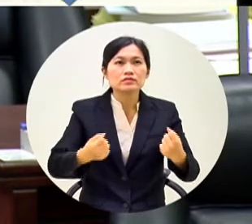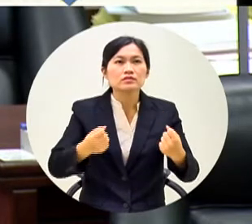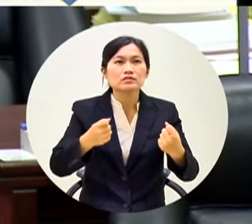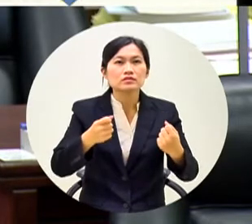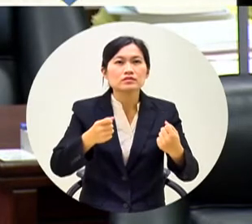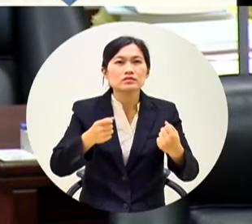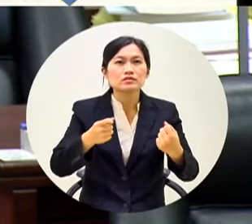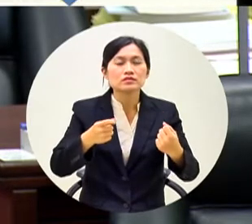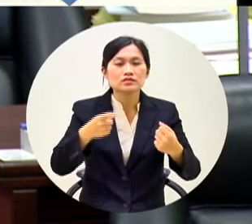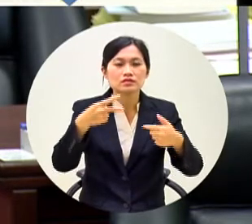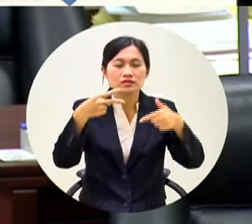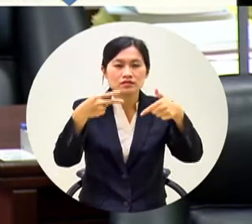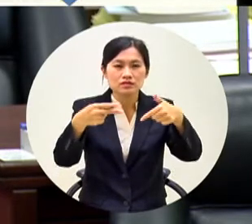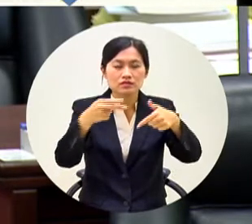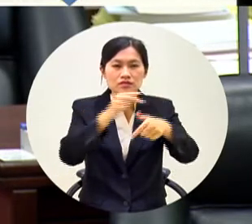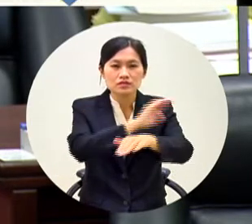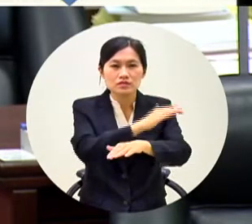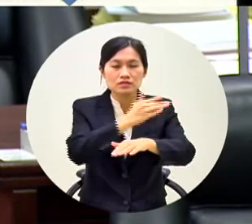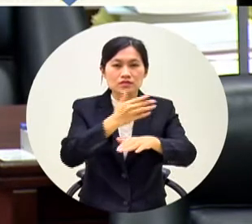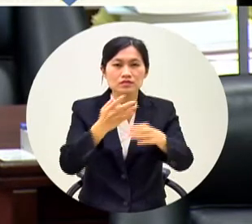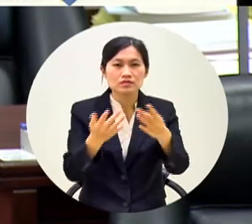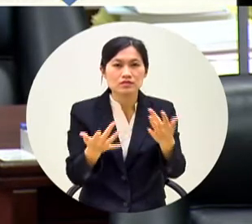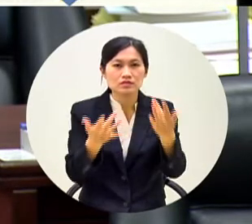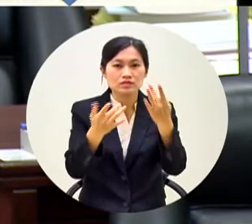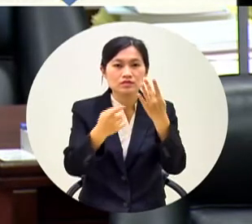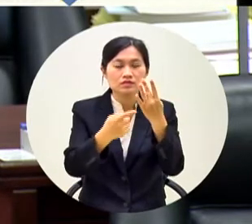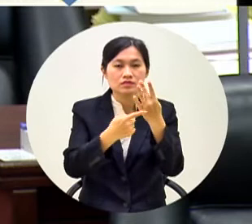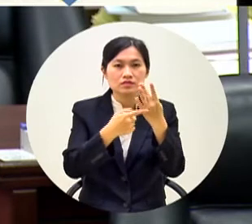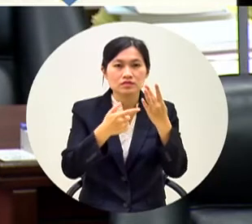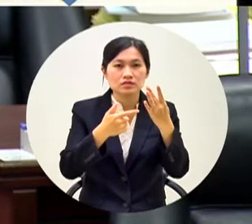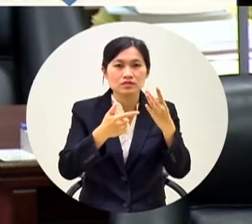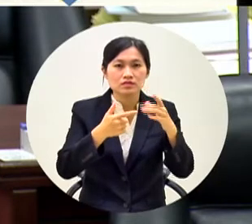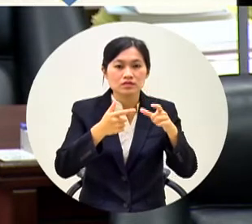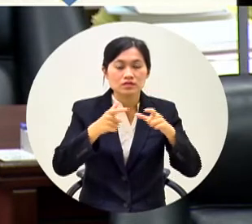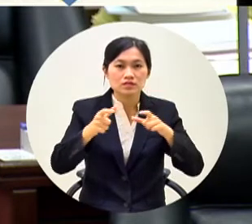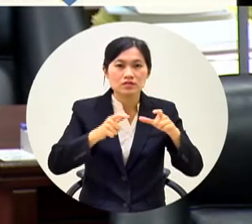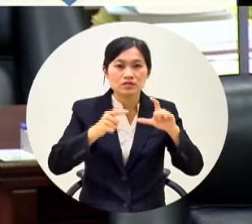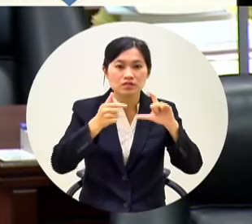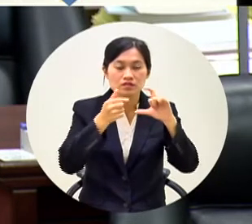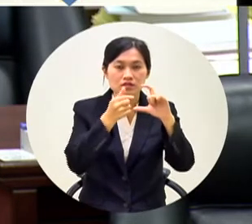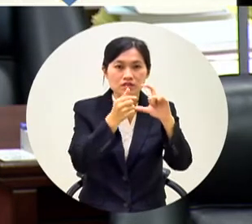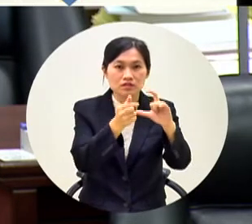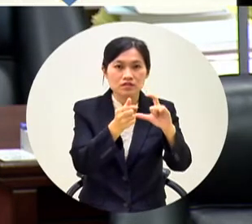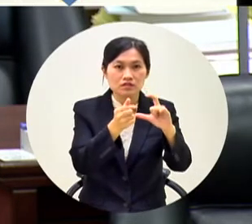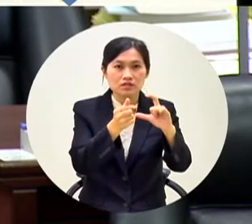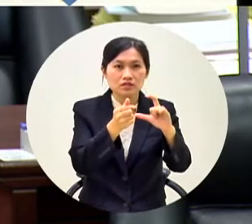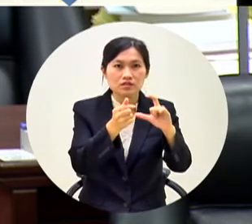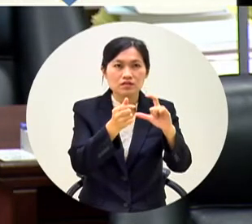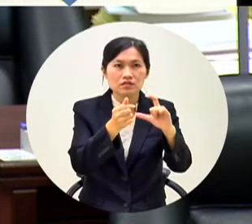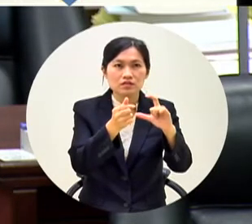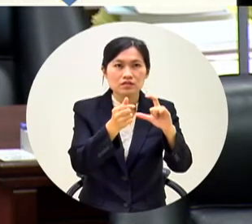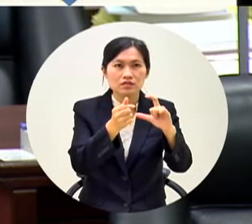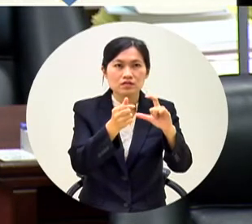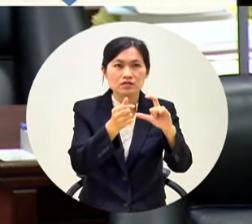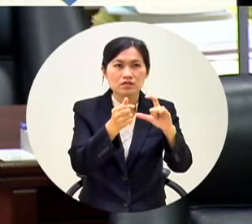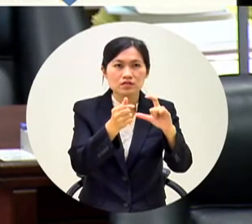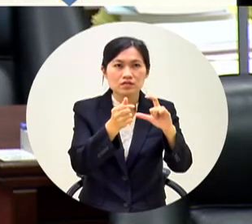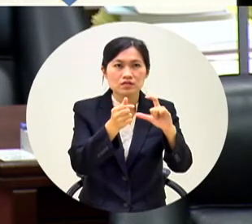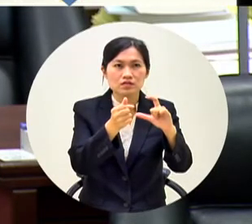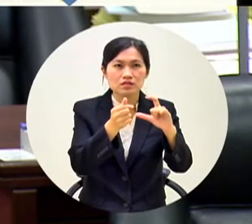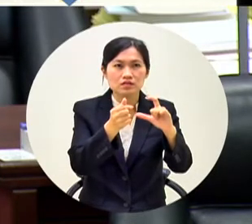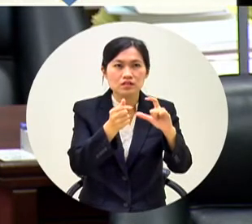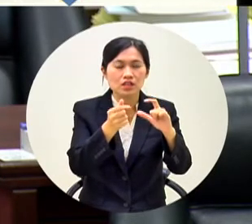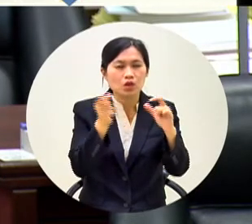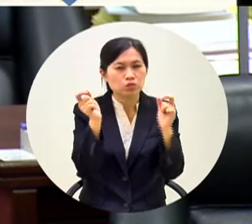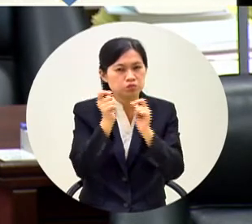按个林务吼产业园区啦，已经。伫应该过几日啊，就